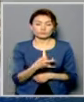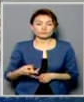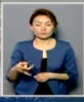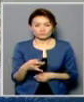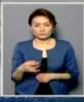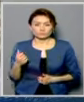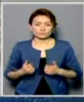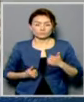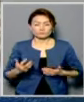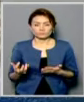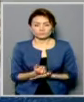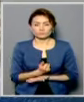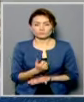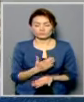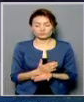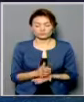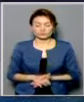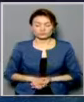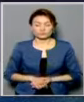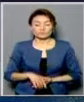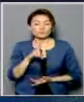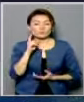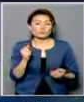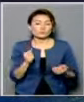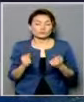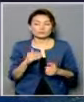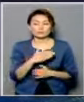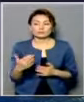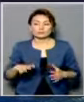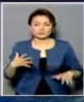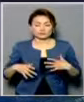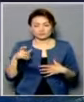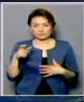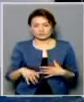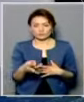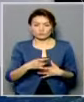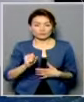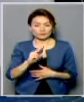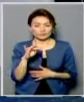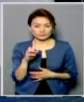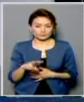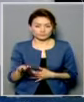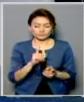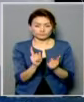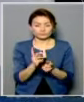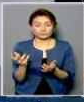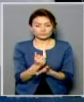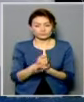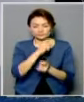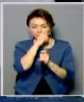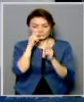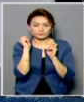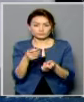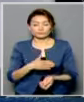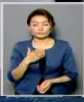республикалық турнирлердің жеңімпазы. Жас спортшылар мен олардың жаттықтырушыларын аудан әкімшілігі қабылдап жүлдегерлерге